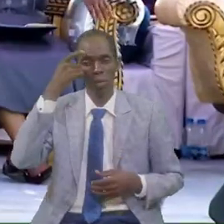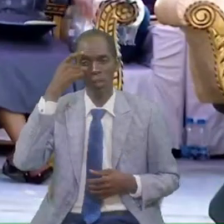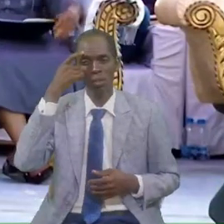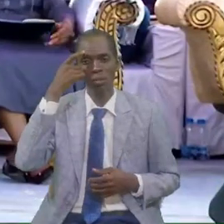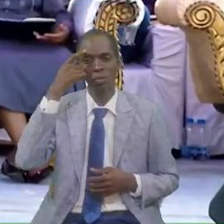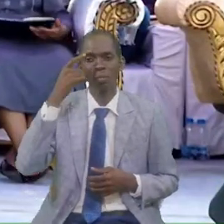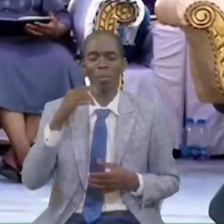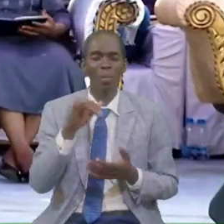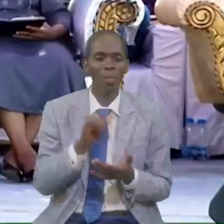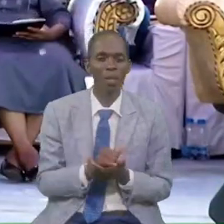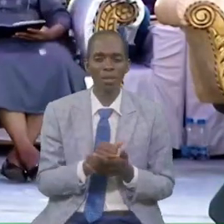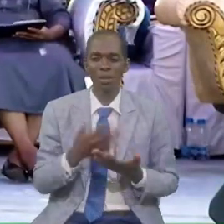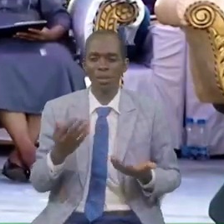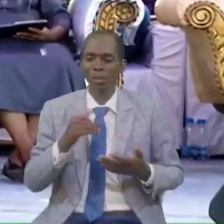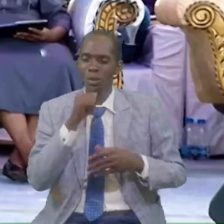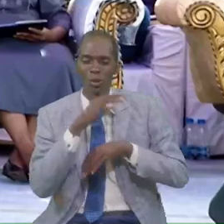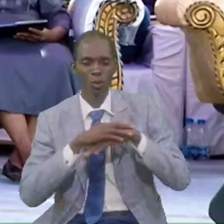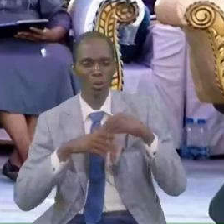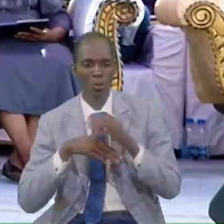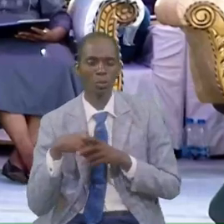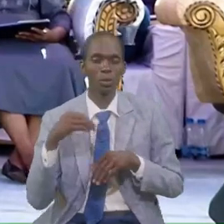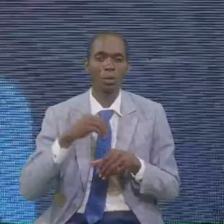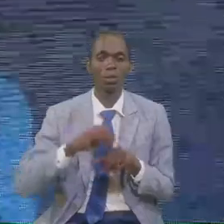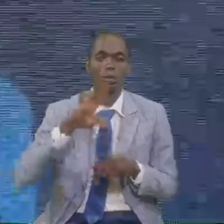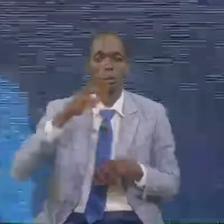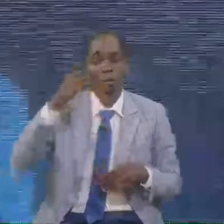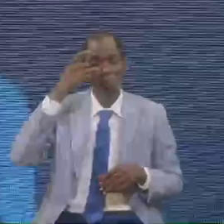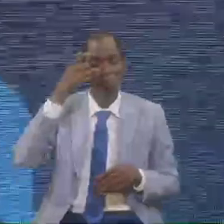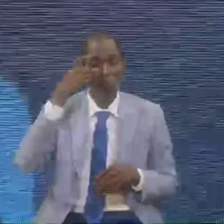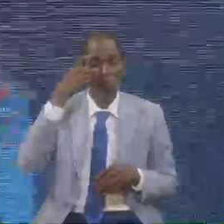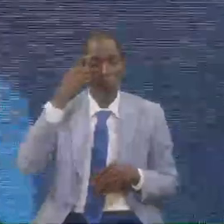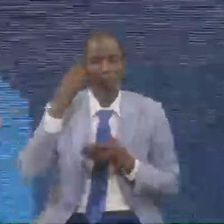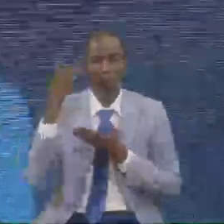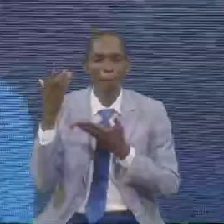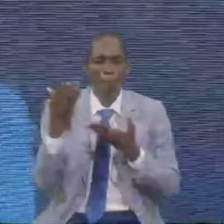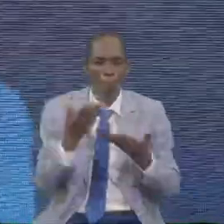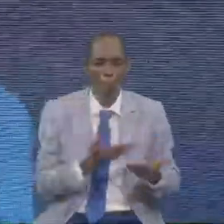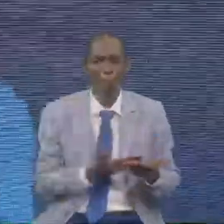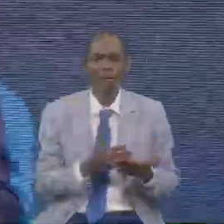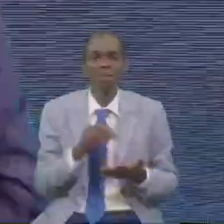cette maladie de l'homme intérieur, le malaise dans l'homme intérieur,